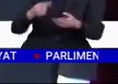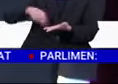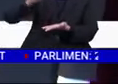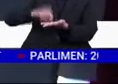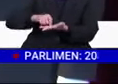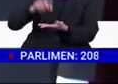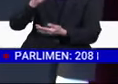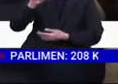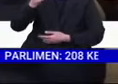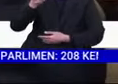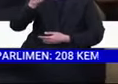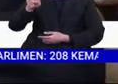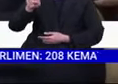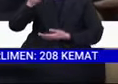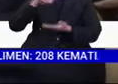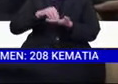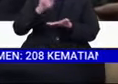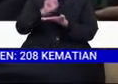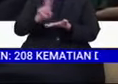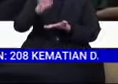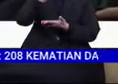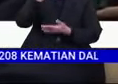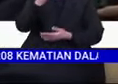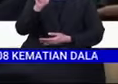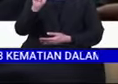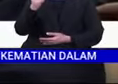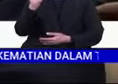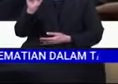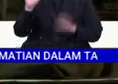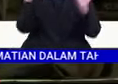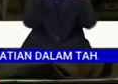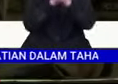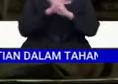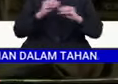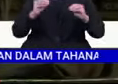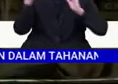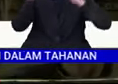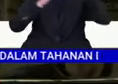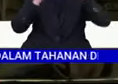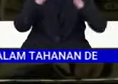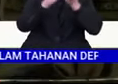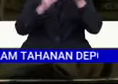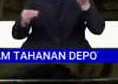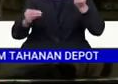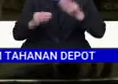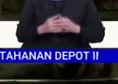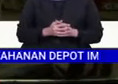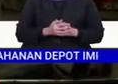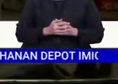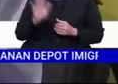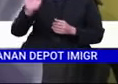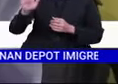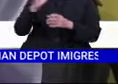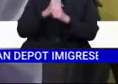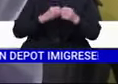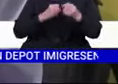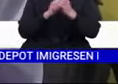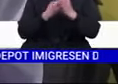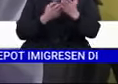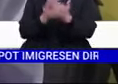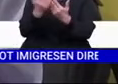menandatangani MOU tersebut di University ketimbang laysia di Miri ujarnya lagi jurnal ini akan menjadi lebih